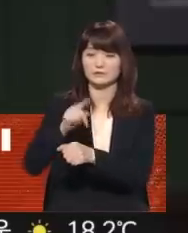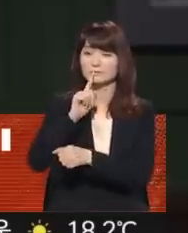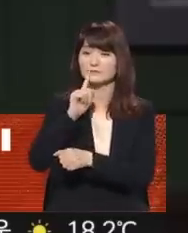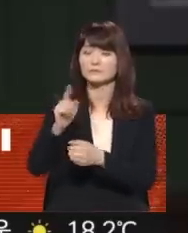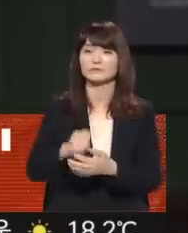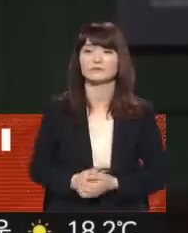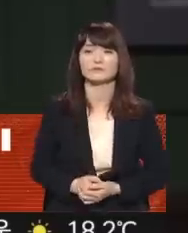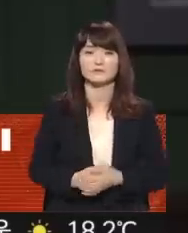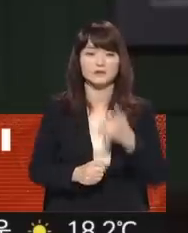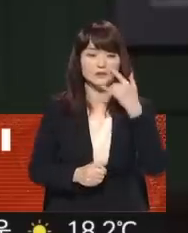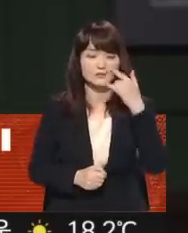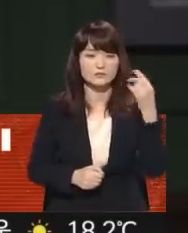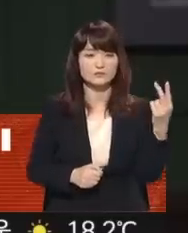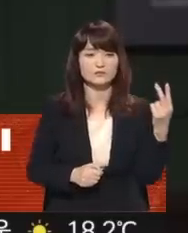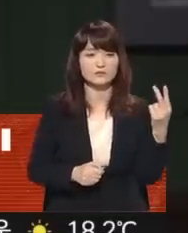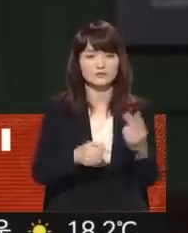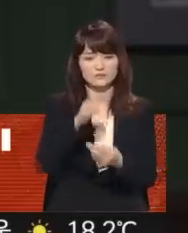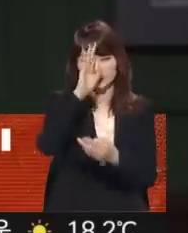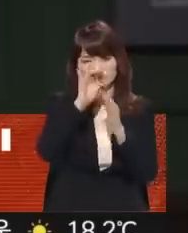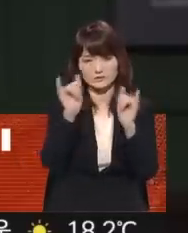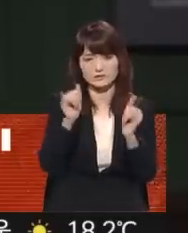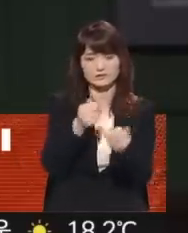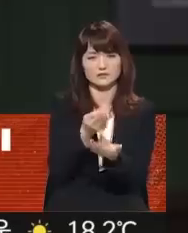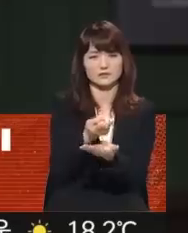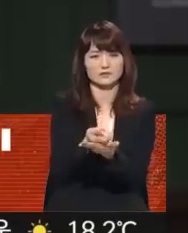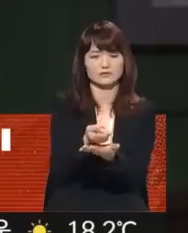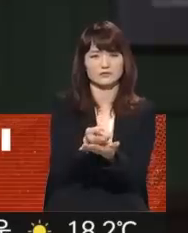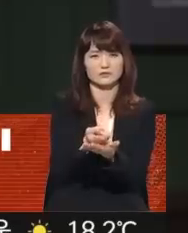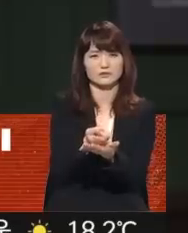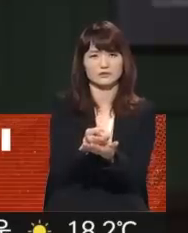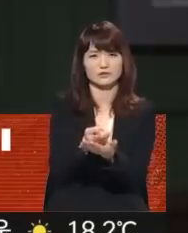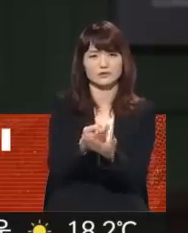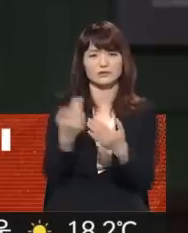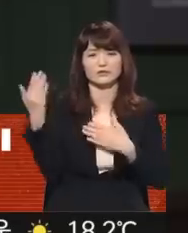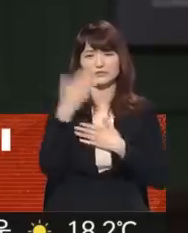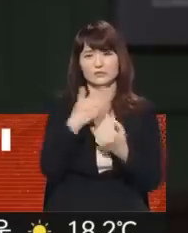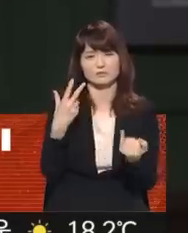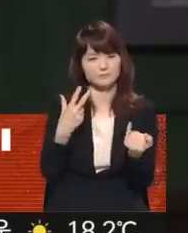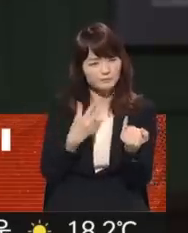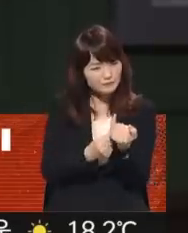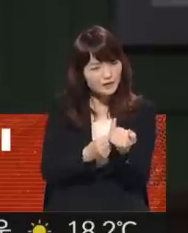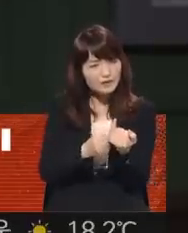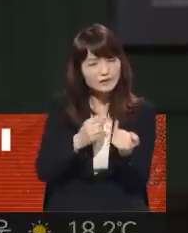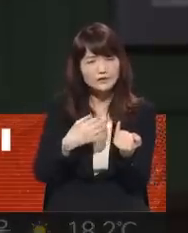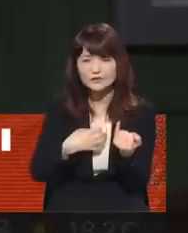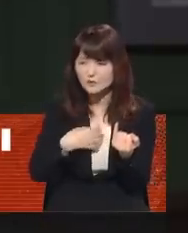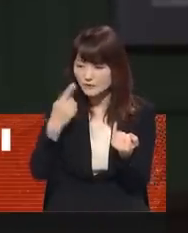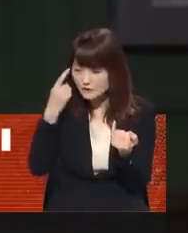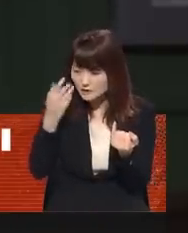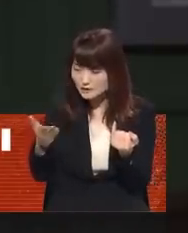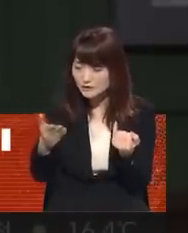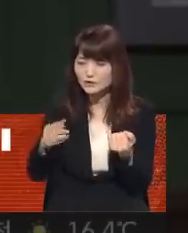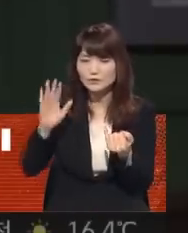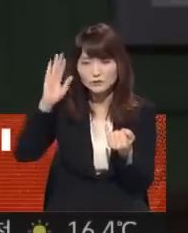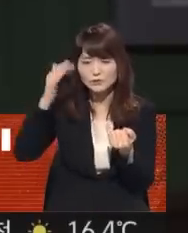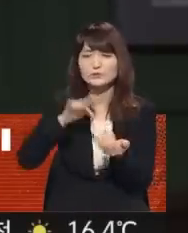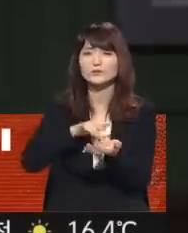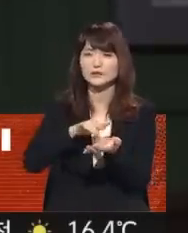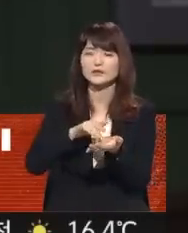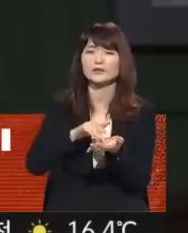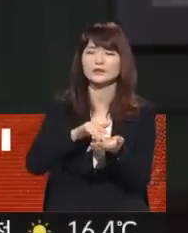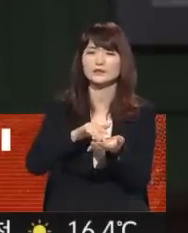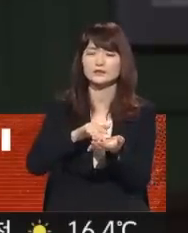보호자가 환자가 너무 어린데 전신마취 위험하지 않냐 이렇게 물어보길래 요즘 약 좋아져서 위험하지 않습니다 그리고 수술도